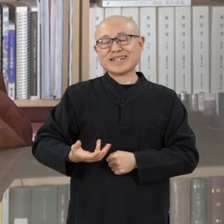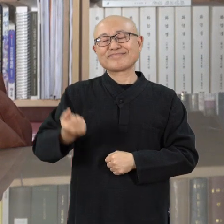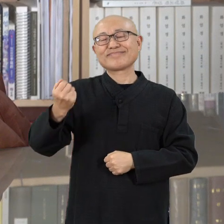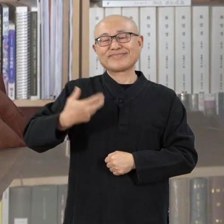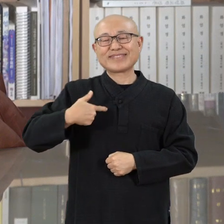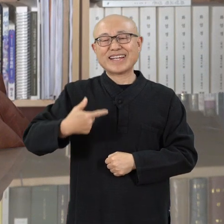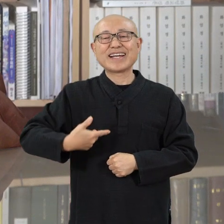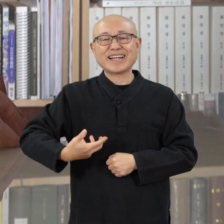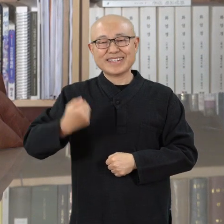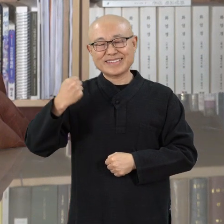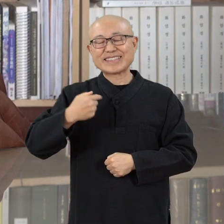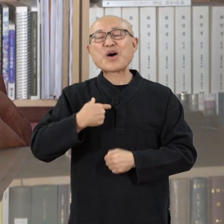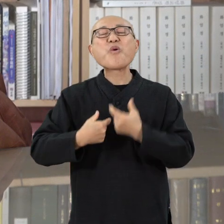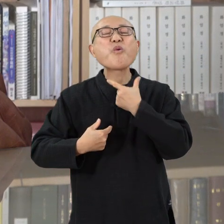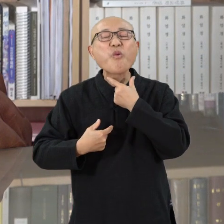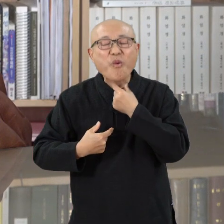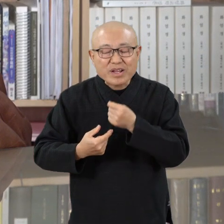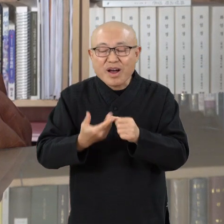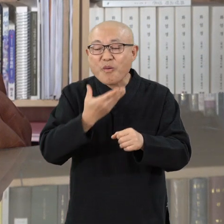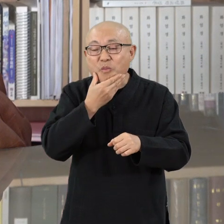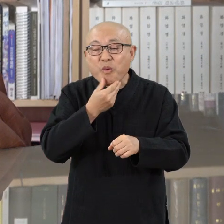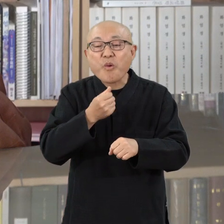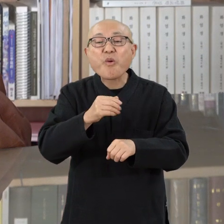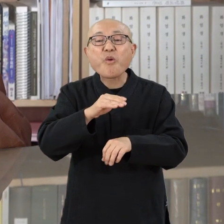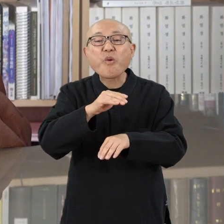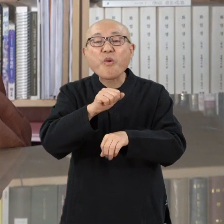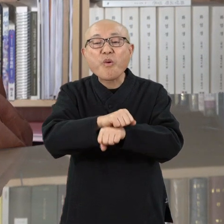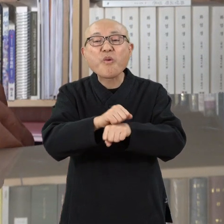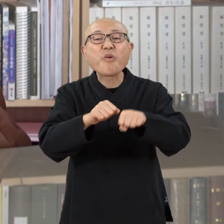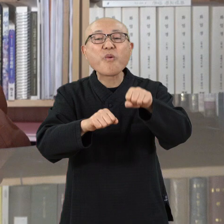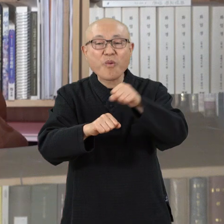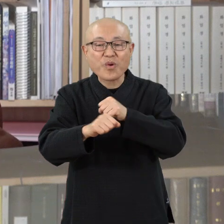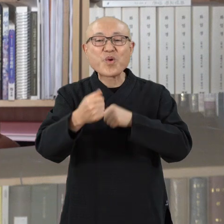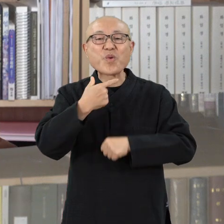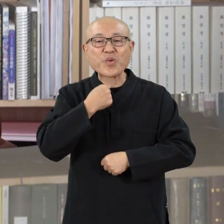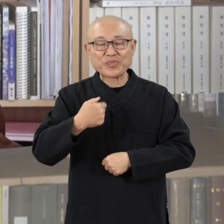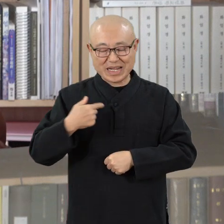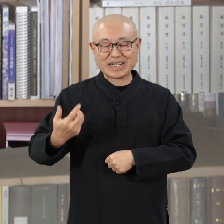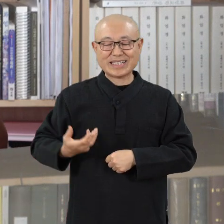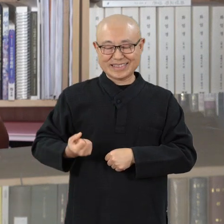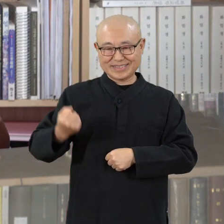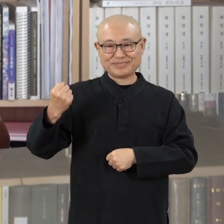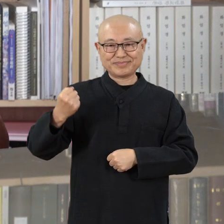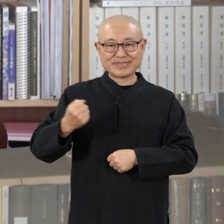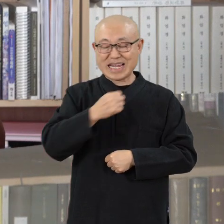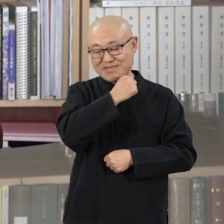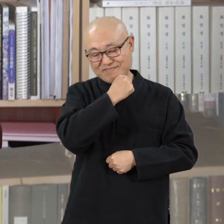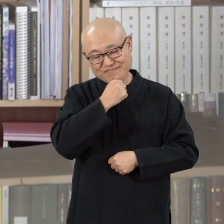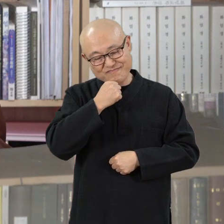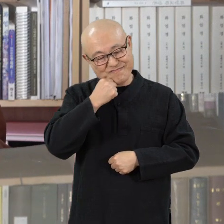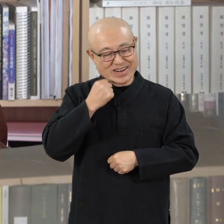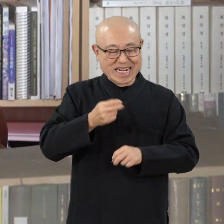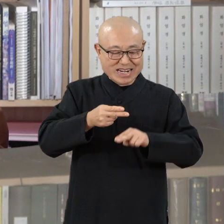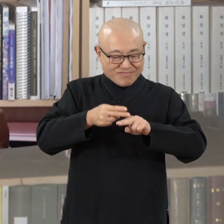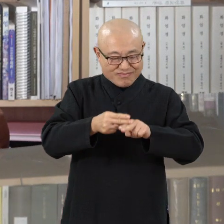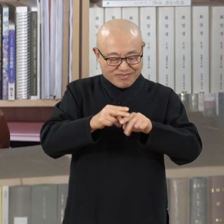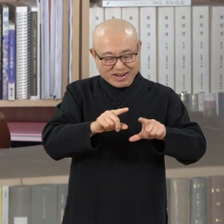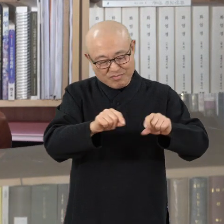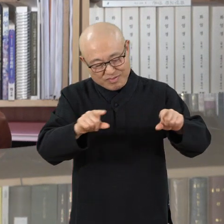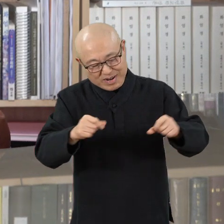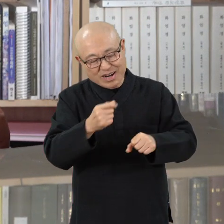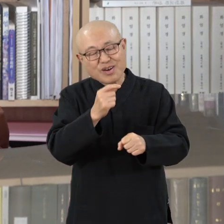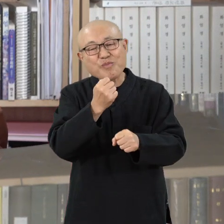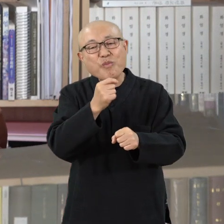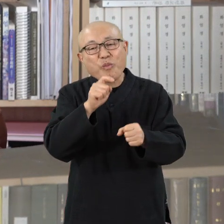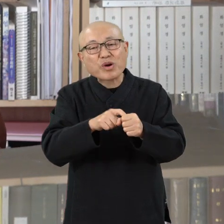내가 지금 하고 싶어서 하고, 모든 수행자를 위해서 어떻게 하면 좀 맛있는 음식을 제공해 줄까 해서 내가